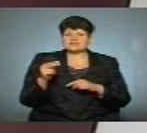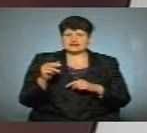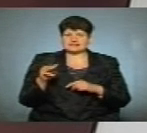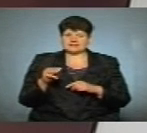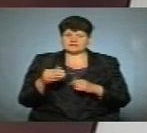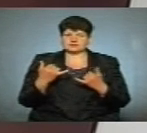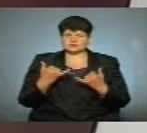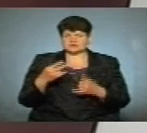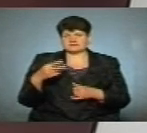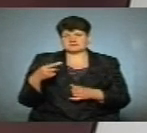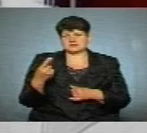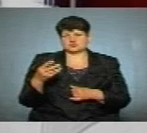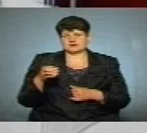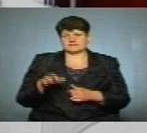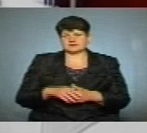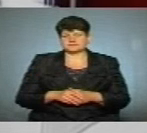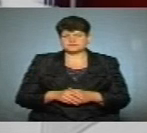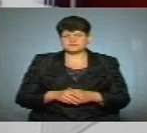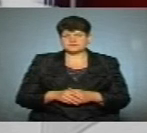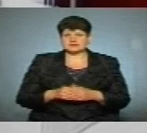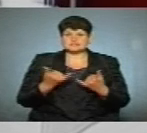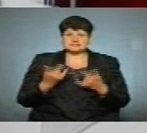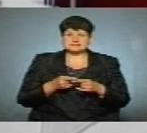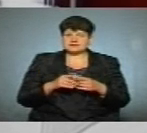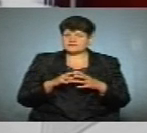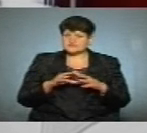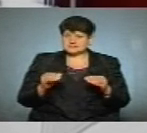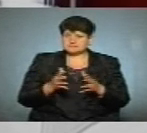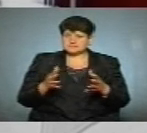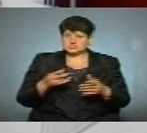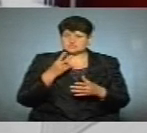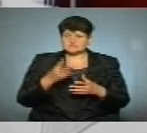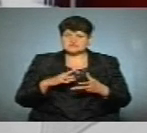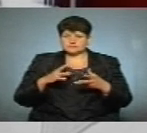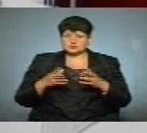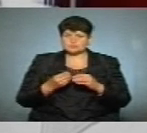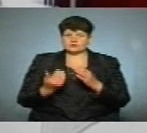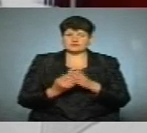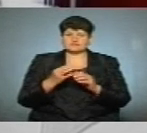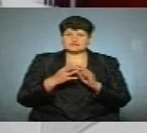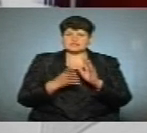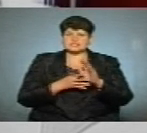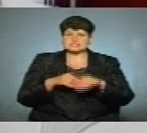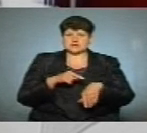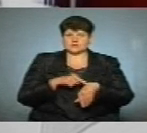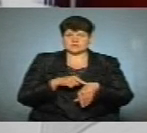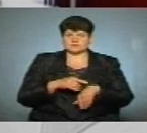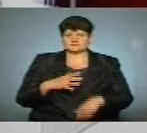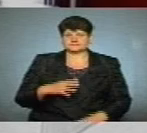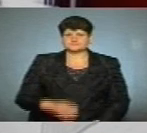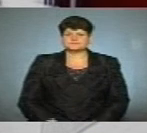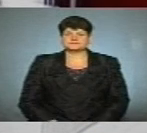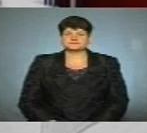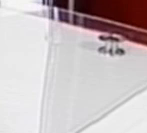на 21 травня. На цьому тема не все. Більше дивіться у підсумковому випуску новин о 19-й годині. Дочекайтеся.